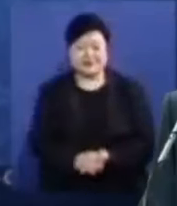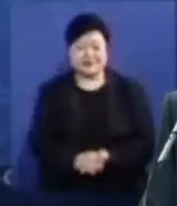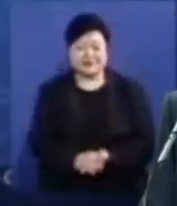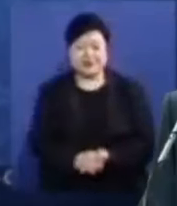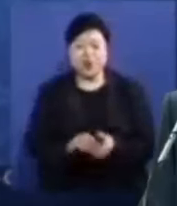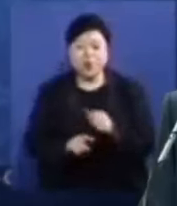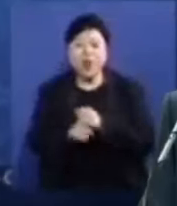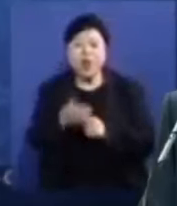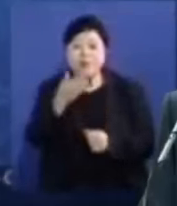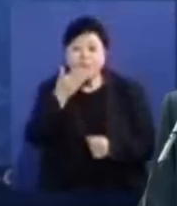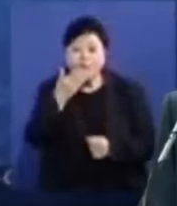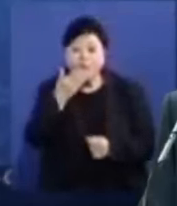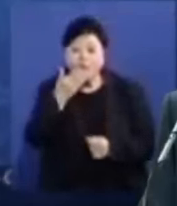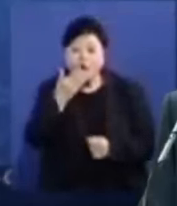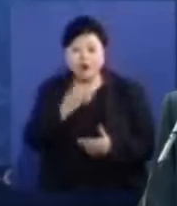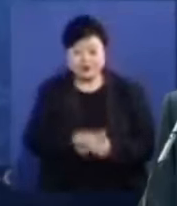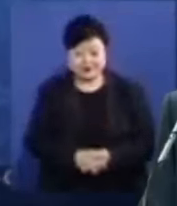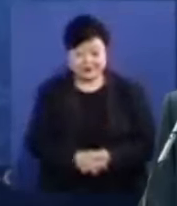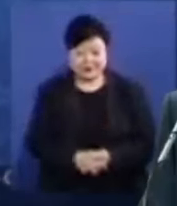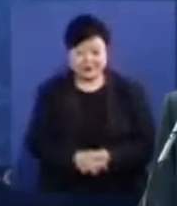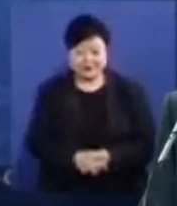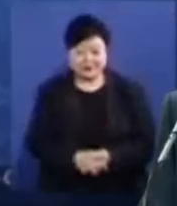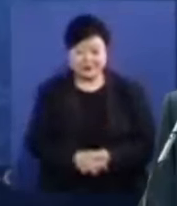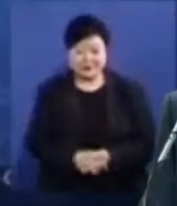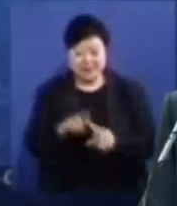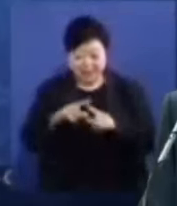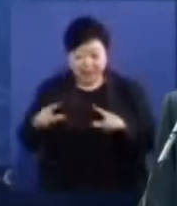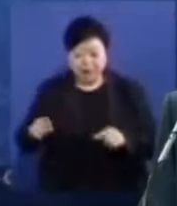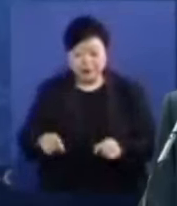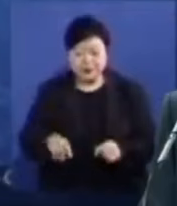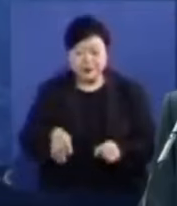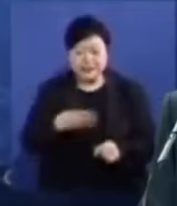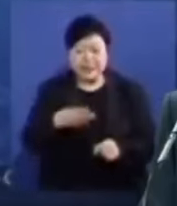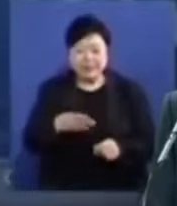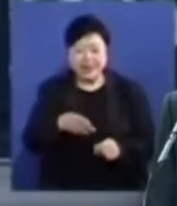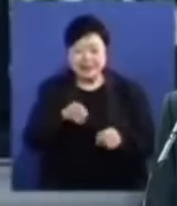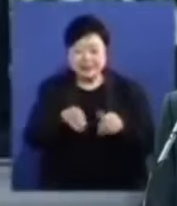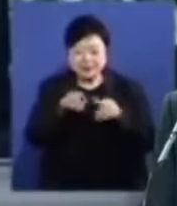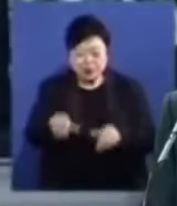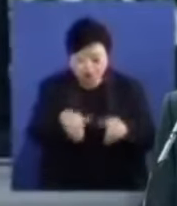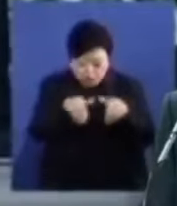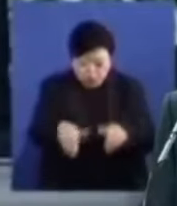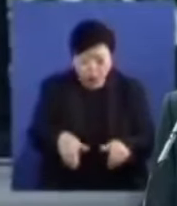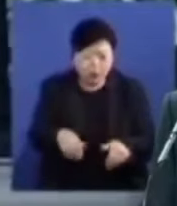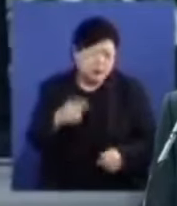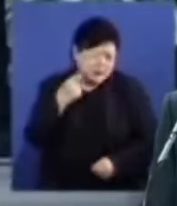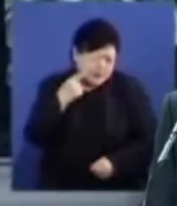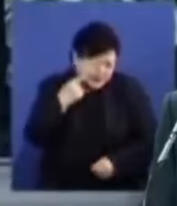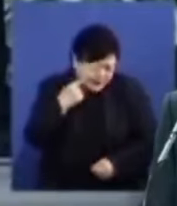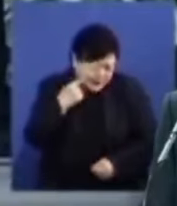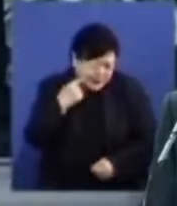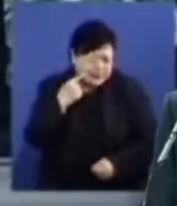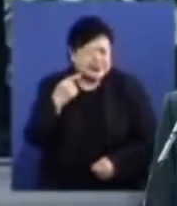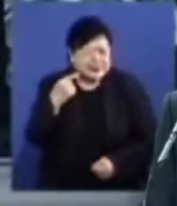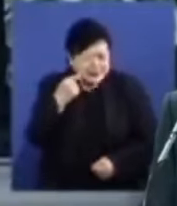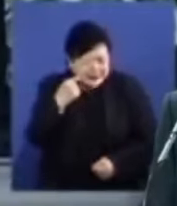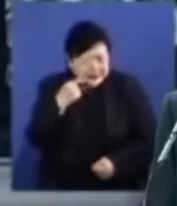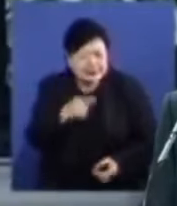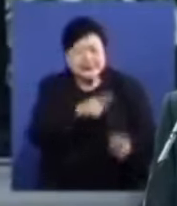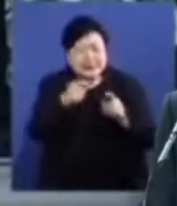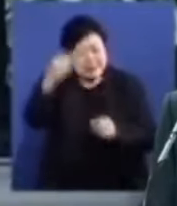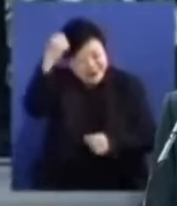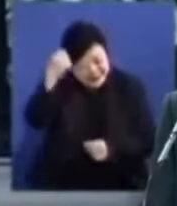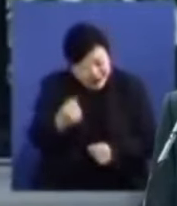왜 먹으냐 하면 애굽에서 430년 종살이 하는 생활이 쓰디쓴 삶이었다. 잊지